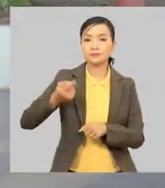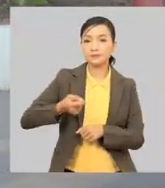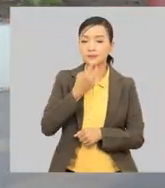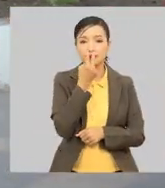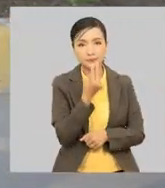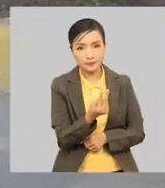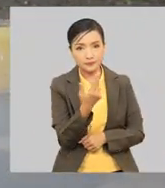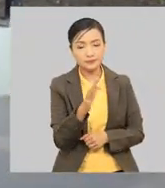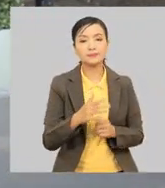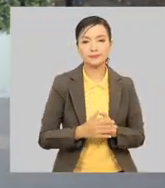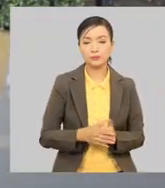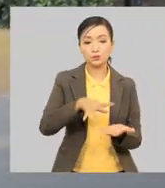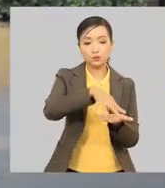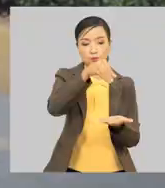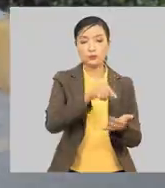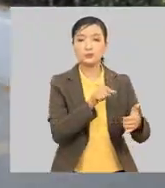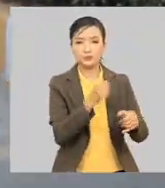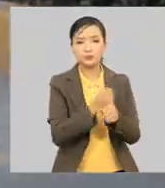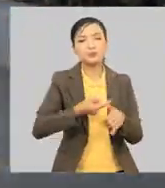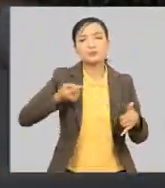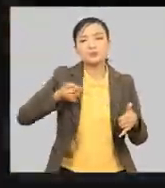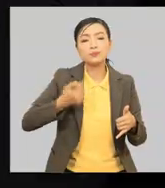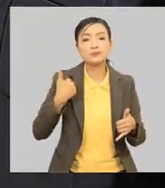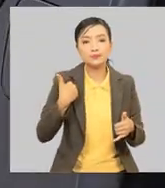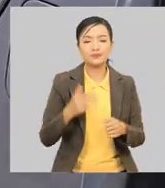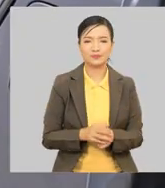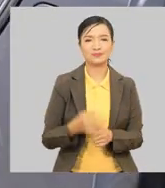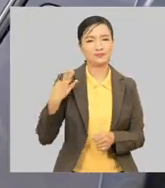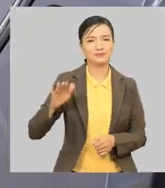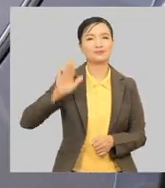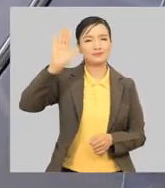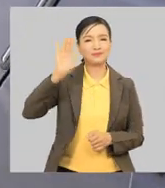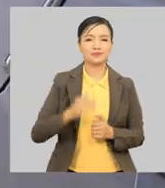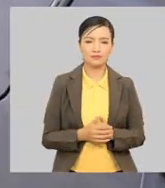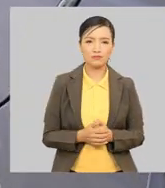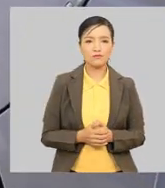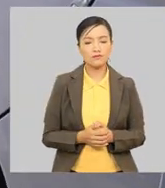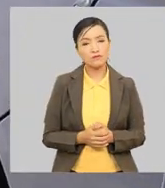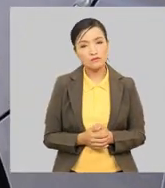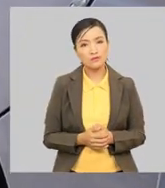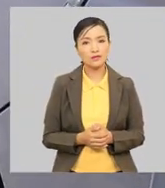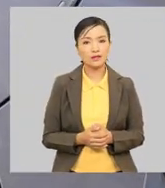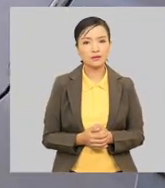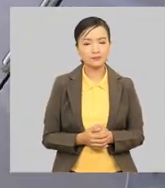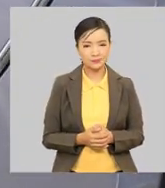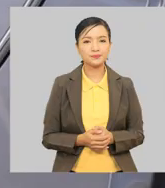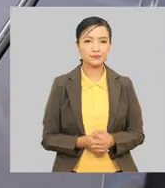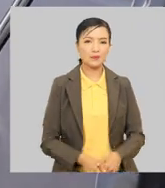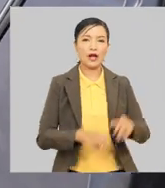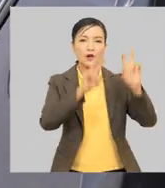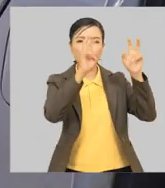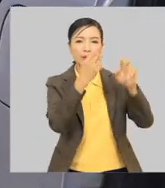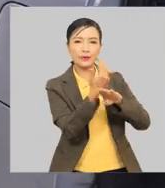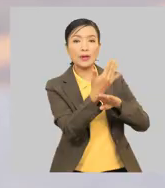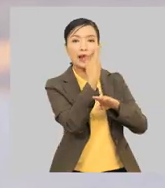อกจากงานประจำที่เห็นแล้วนะครับสิ่งหนึ่งที่ชมพู่ทำอยู่เสมอๆนั่นก็คือเรื่องของงานจิตอาสานะครับที่เสร็จจากการอัด